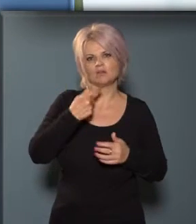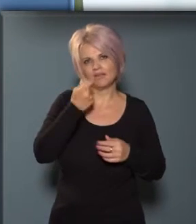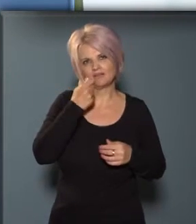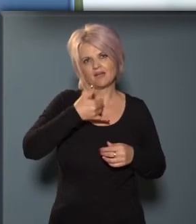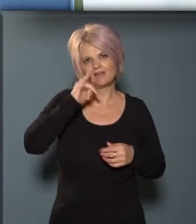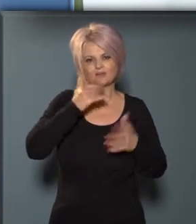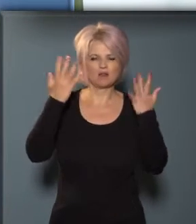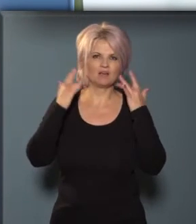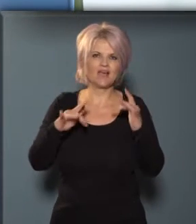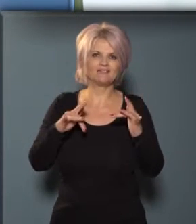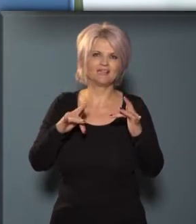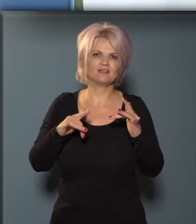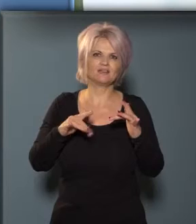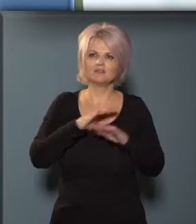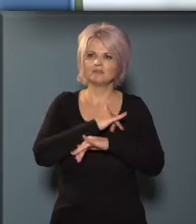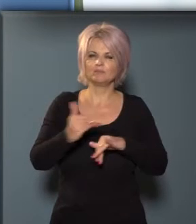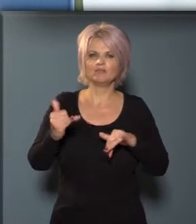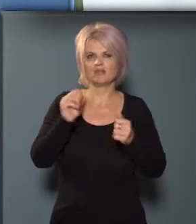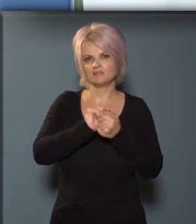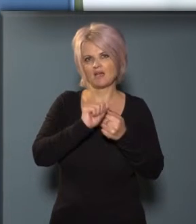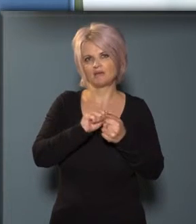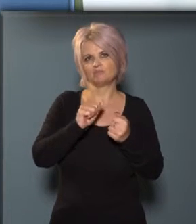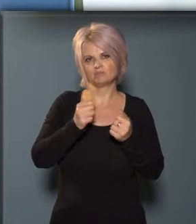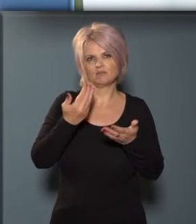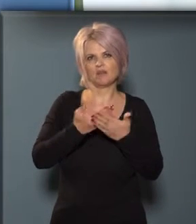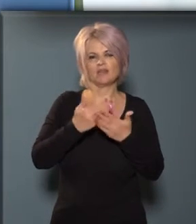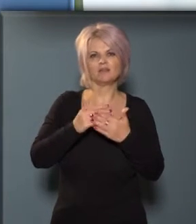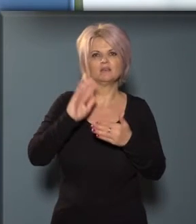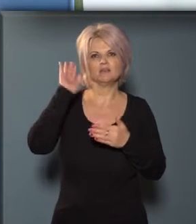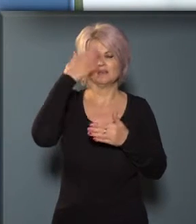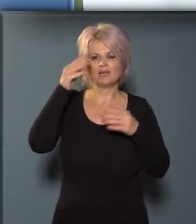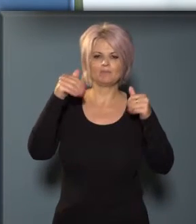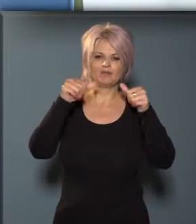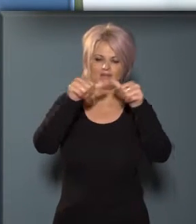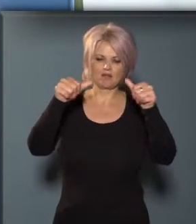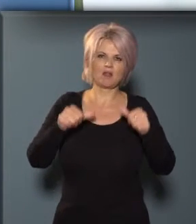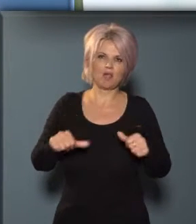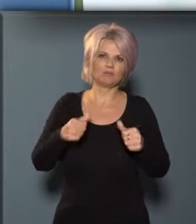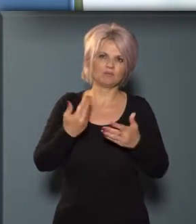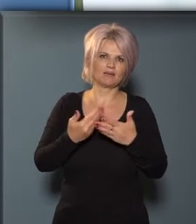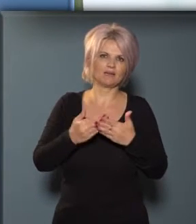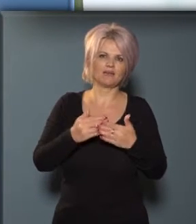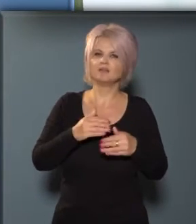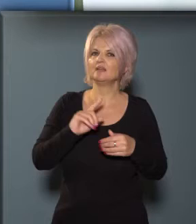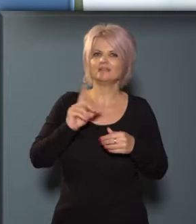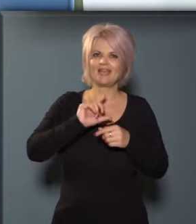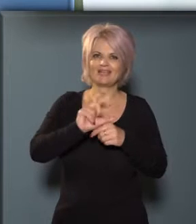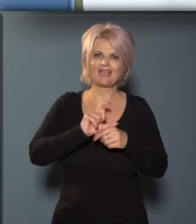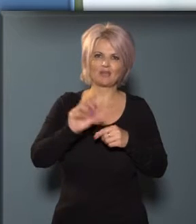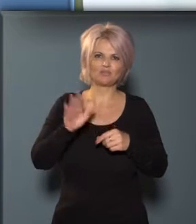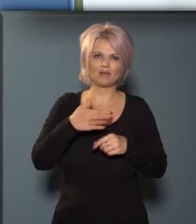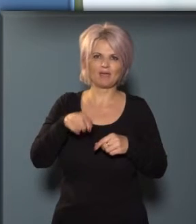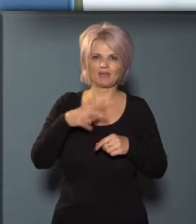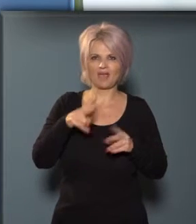az ajándékokig, stimmeljenek a számok, az emléklapot megkapják, tehát hogy minden meglegyen és ne hiányozzon semmit, tehát csak erre kell